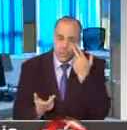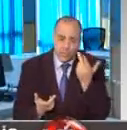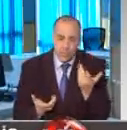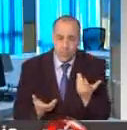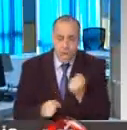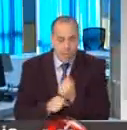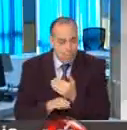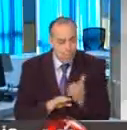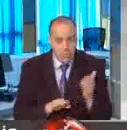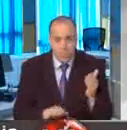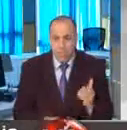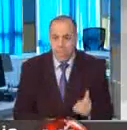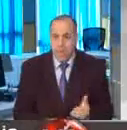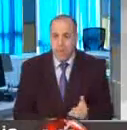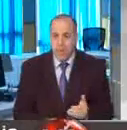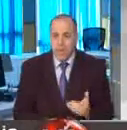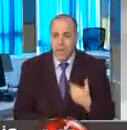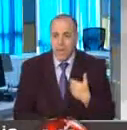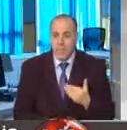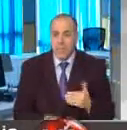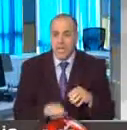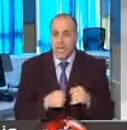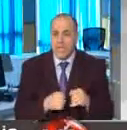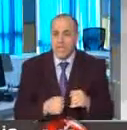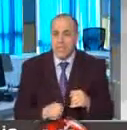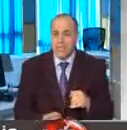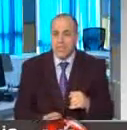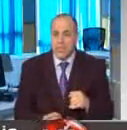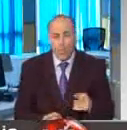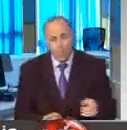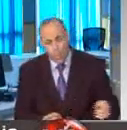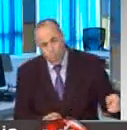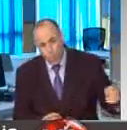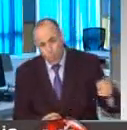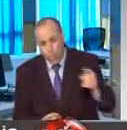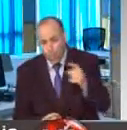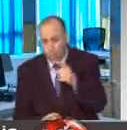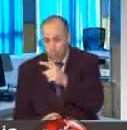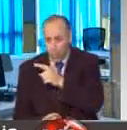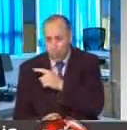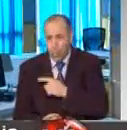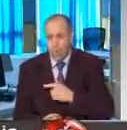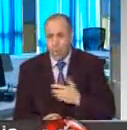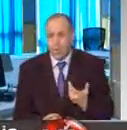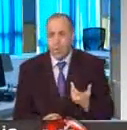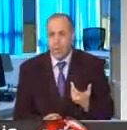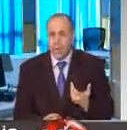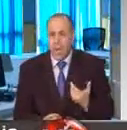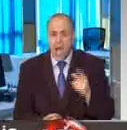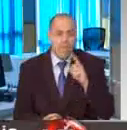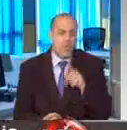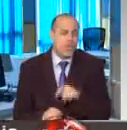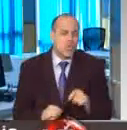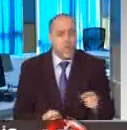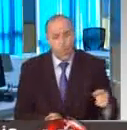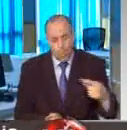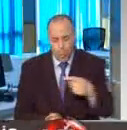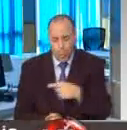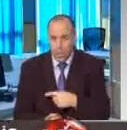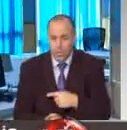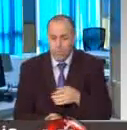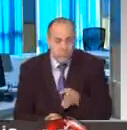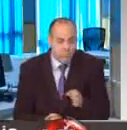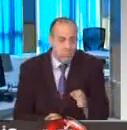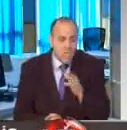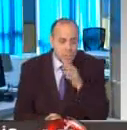الانجاز. انتوا بكيتوا وفانا واحد نمشي ندور بيه على قباتين ومنظمه كان ندور البوش نمشي 3 كيلومتر وبعد عشان نرجع لواز بقيس ما نلقوش نتعدوا